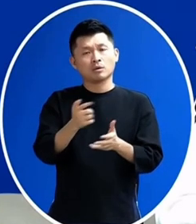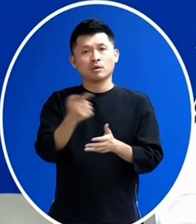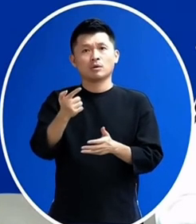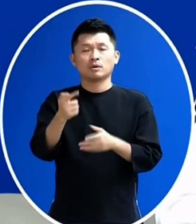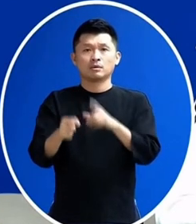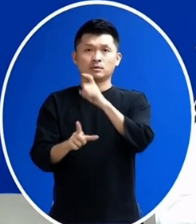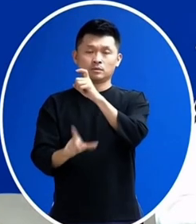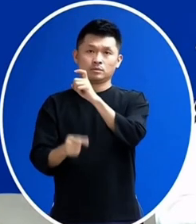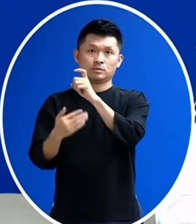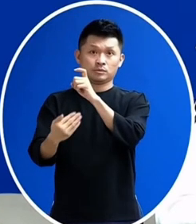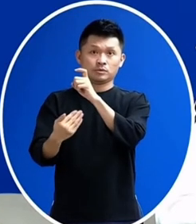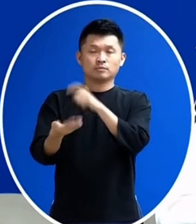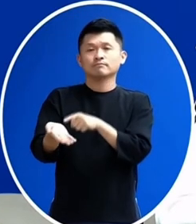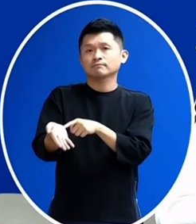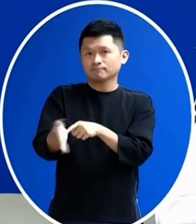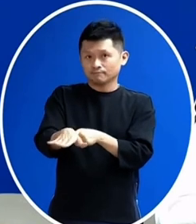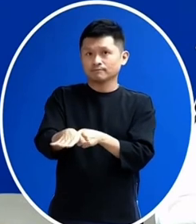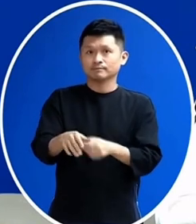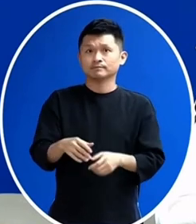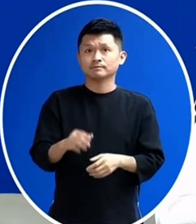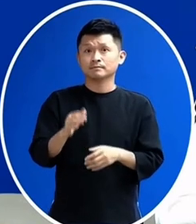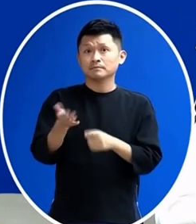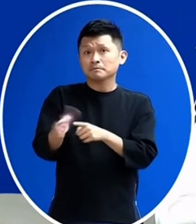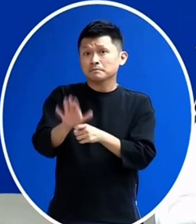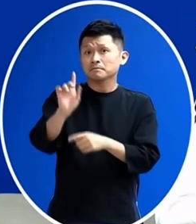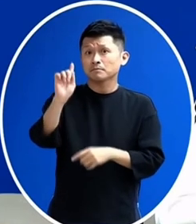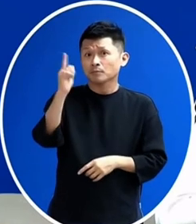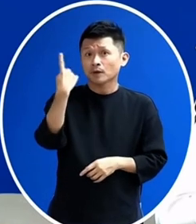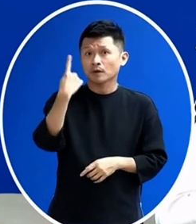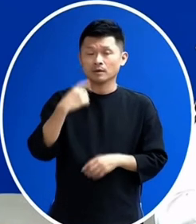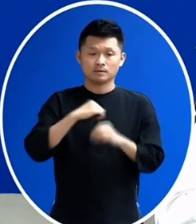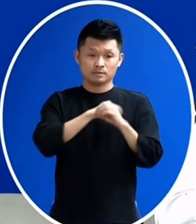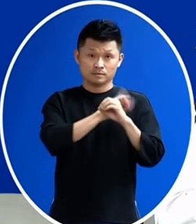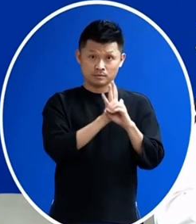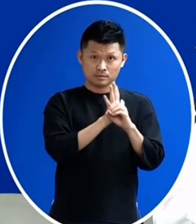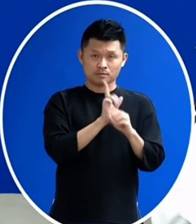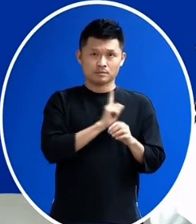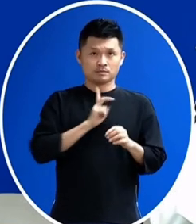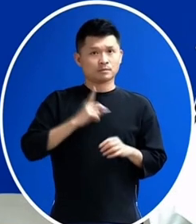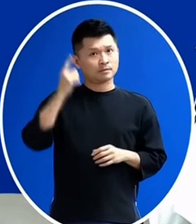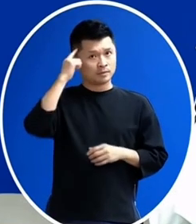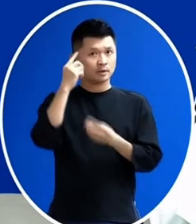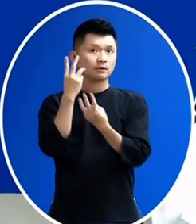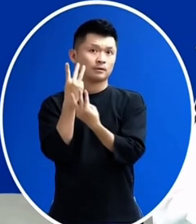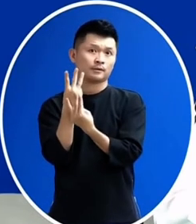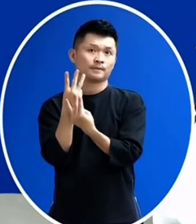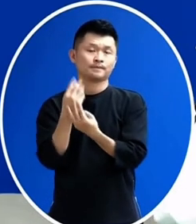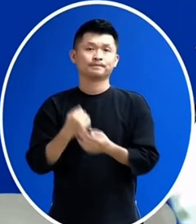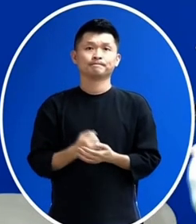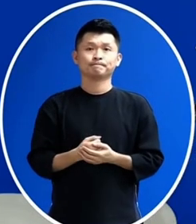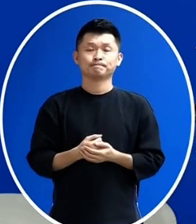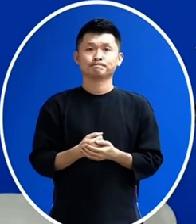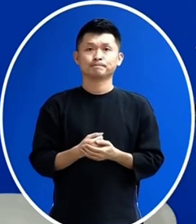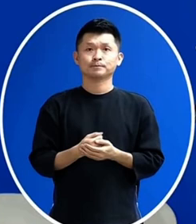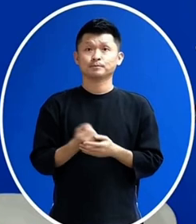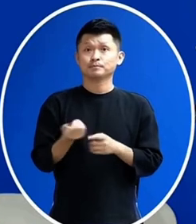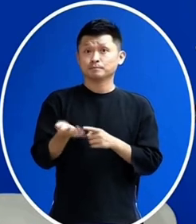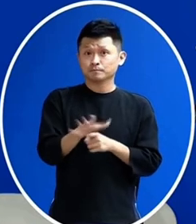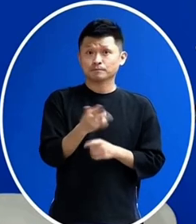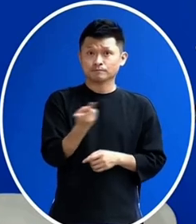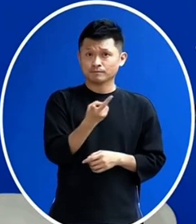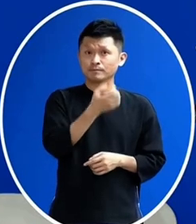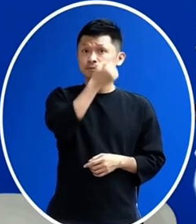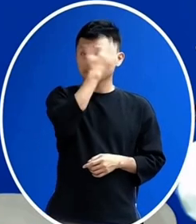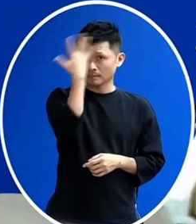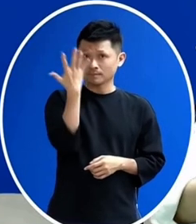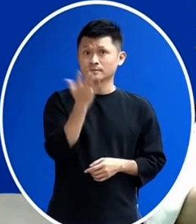在10月9号的时候过世，死因就是新冠肺炎跟脑炎，所以这是今天两例这个比较年轻